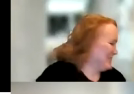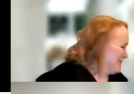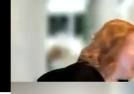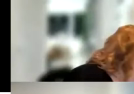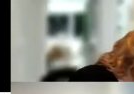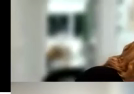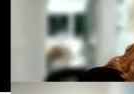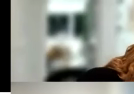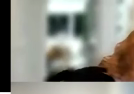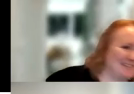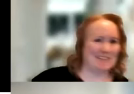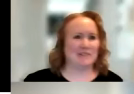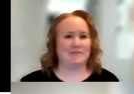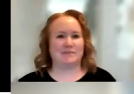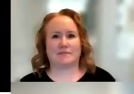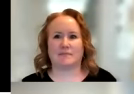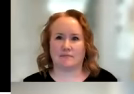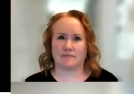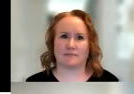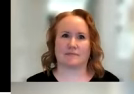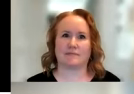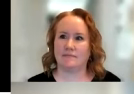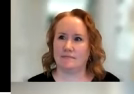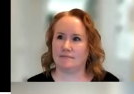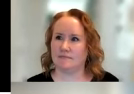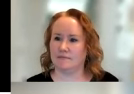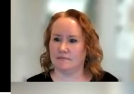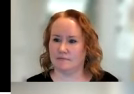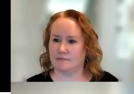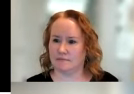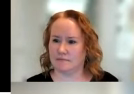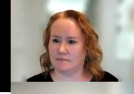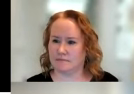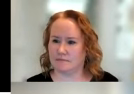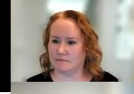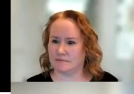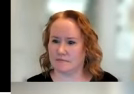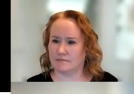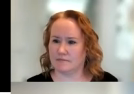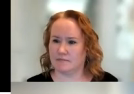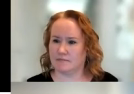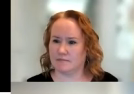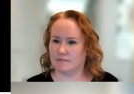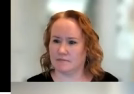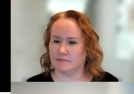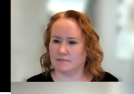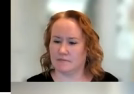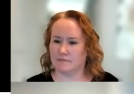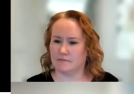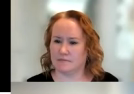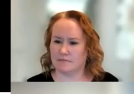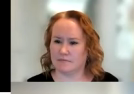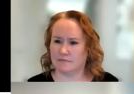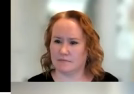arbeidslivet. Det sentrale om varene eller tjenestene omfattet av direktivet. Så frem